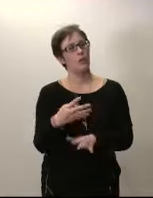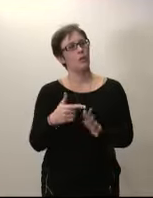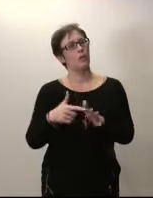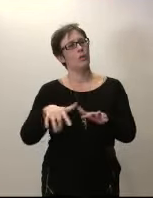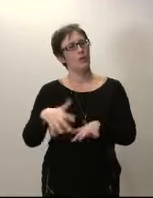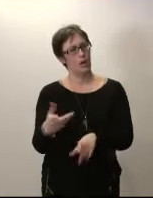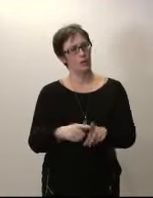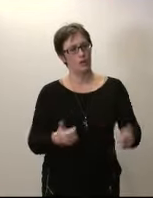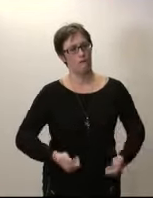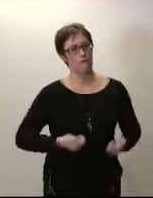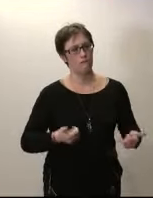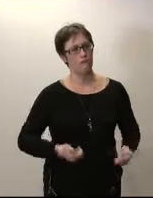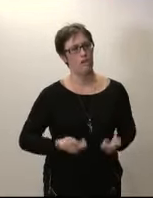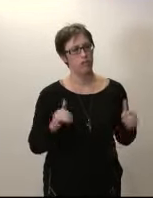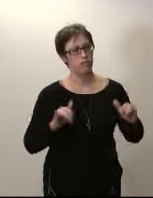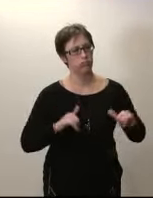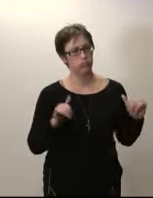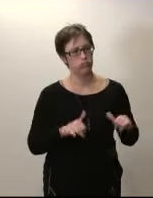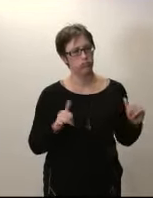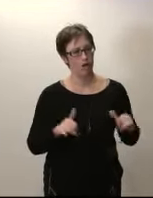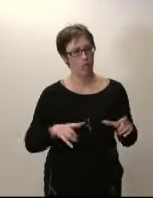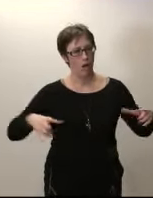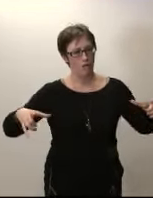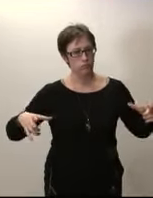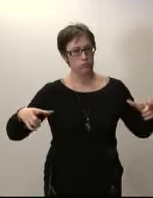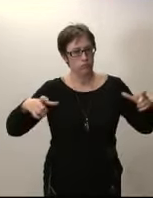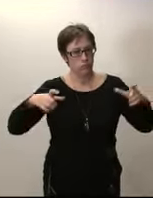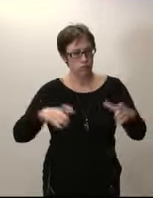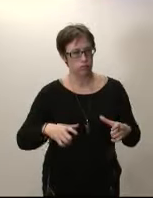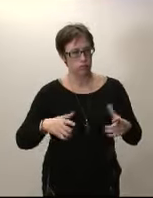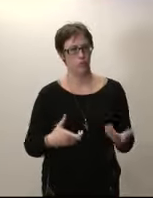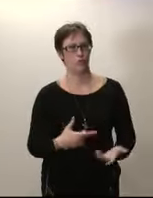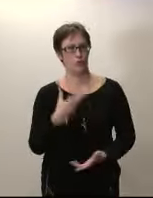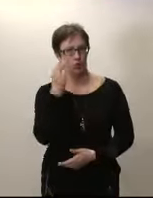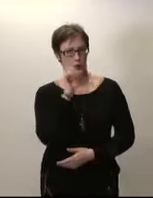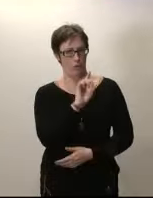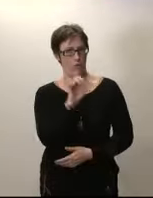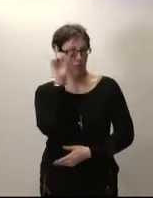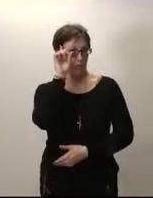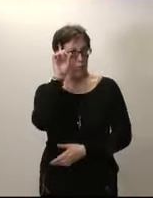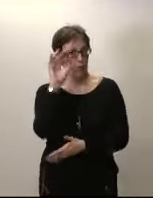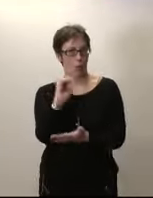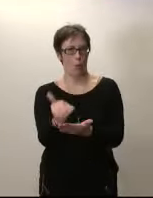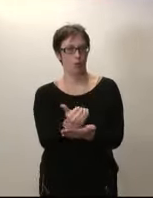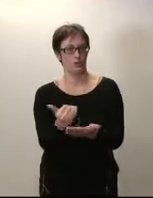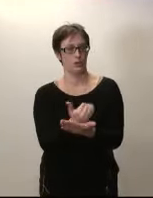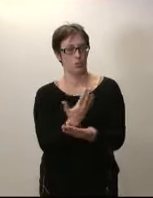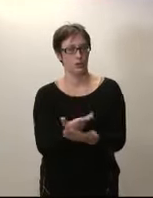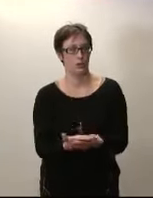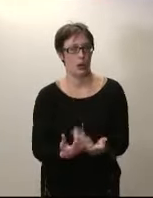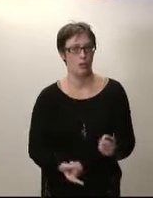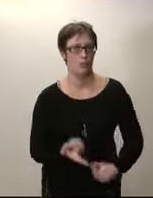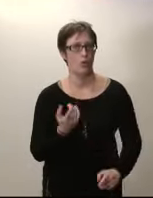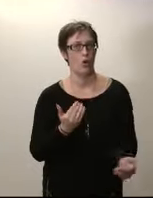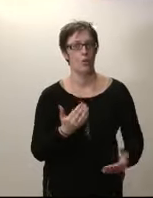des fêtes foraines. Donc je ne m'explique pas pourquoi il y a un delta aussi important. Dieu merci qu'il y a des recettes importantes, mais sur les années passées, je me